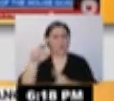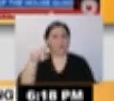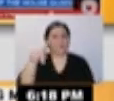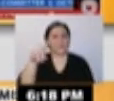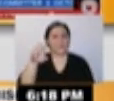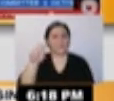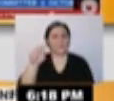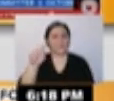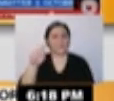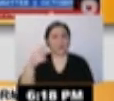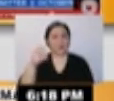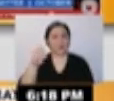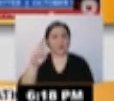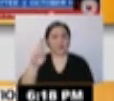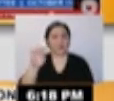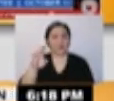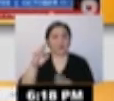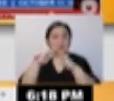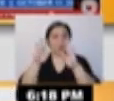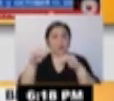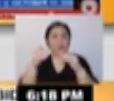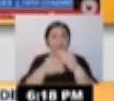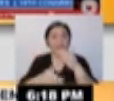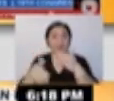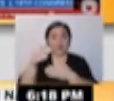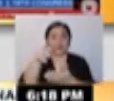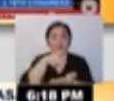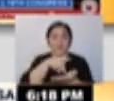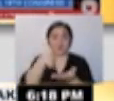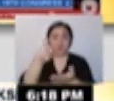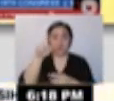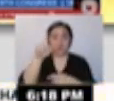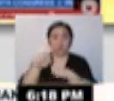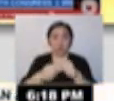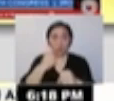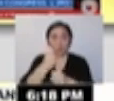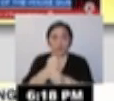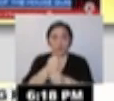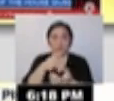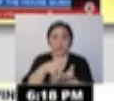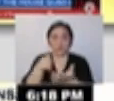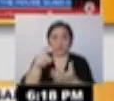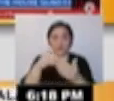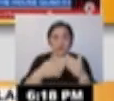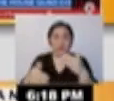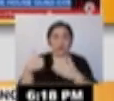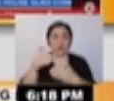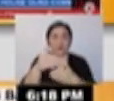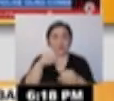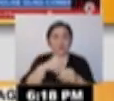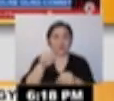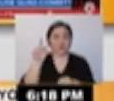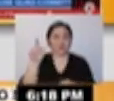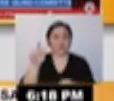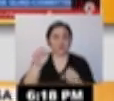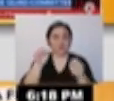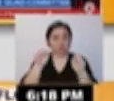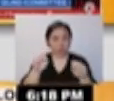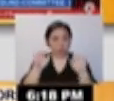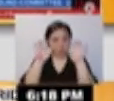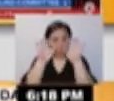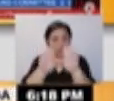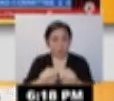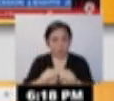At nag-advance payment pa ng 1 year na advance big payment. Big time talaga. Andito siya, sir. Baka pwede nyo huli. Advance payment na 1 year. Sabi ko,